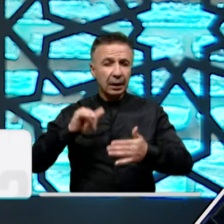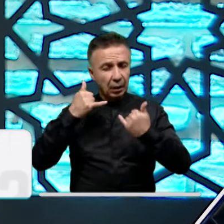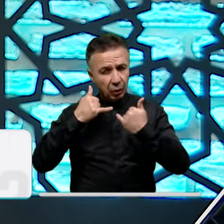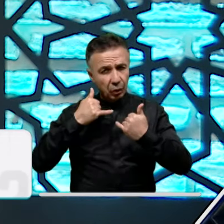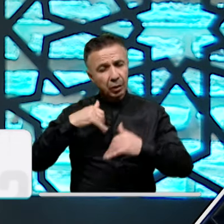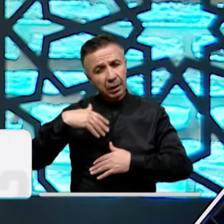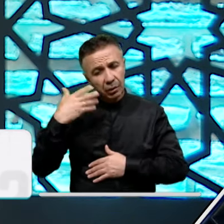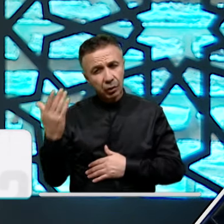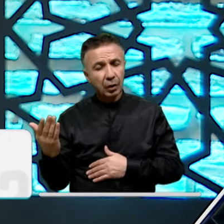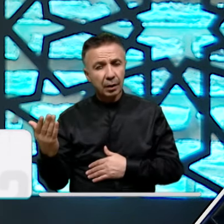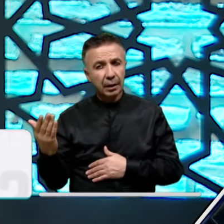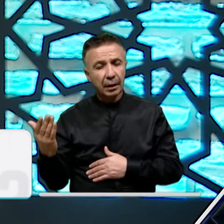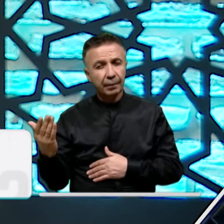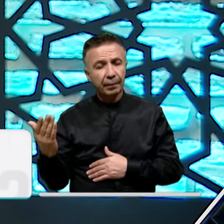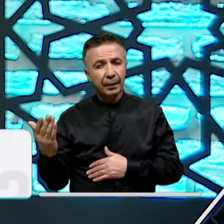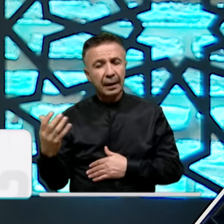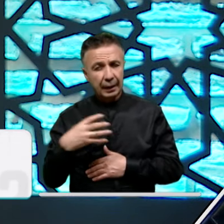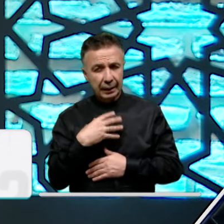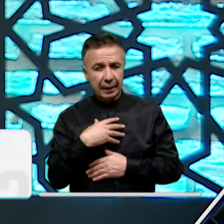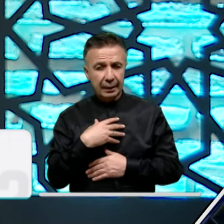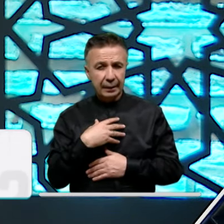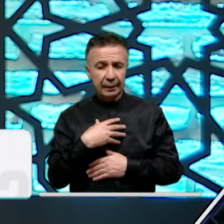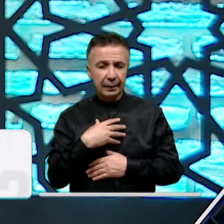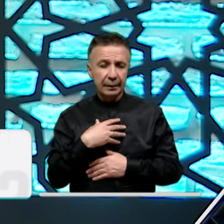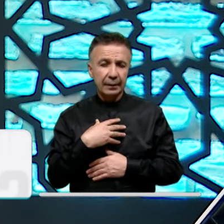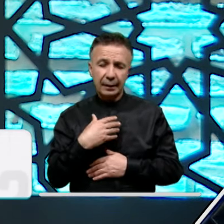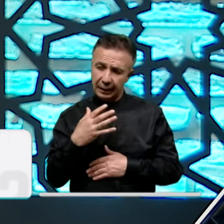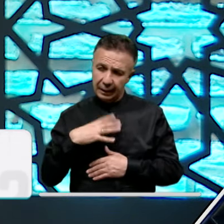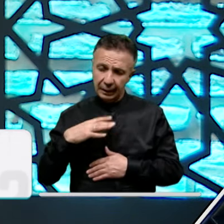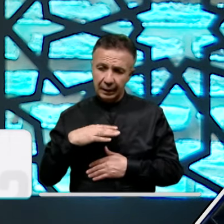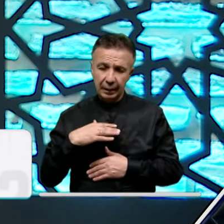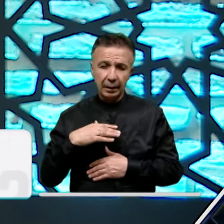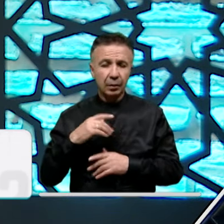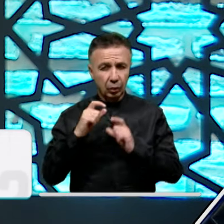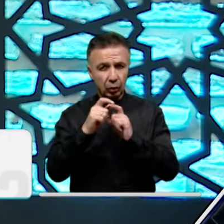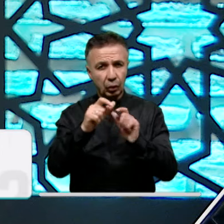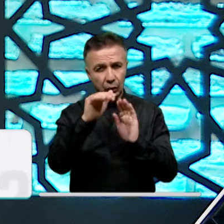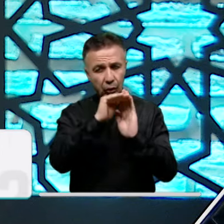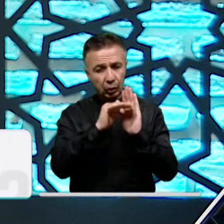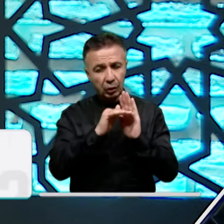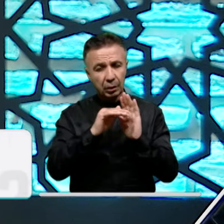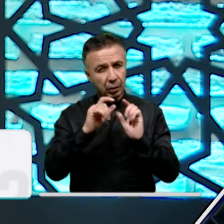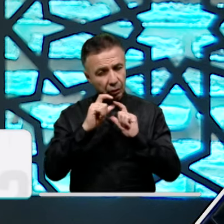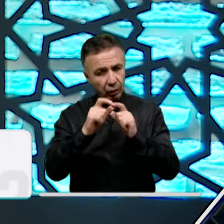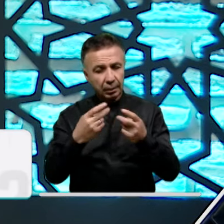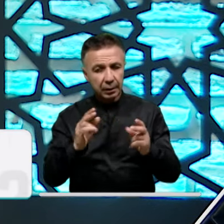294-4-294 nolu telefon numarasını tuşladığınızda Diyanet Televizyonu'na ulaşabilirsiniz. Diyanete soralim